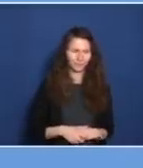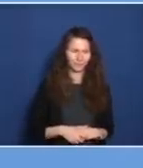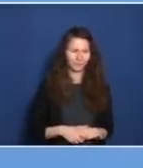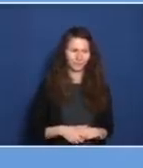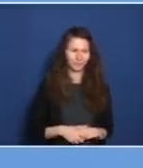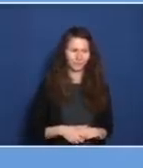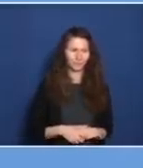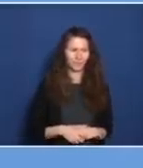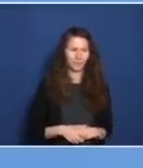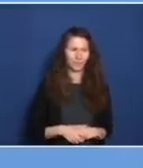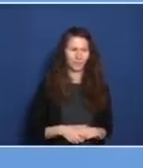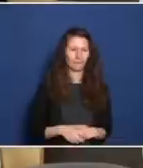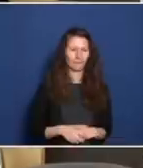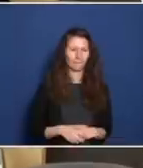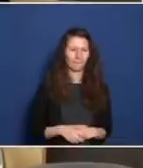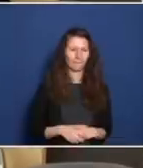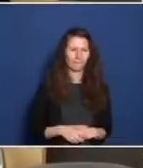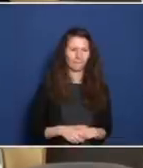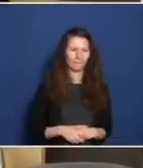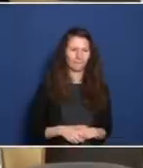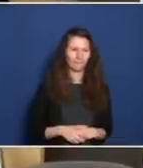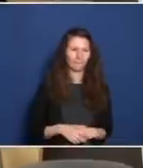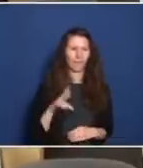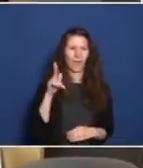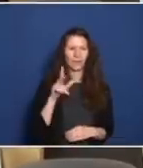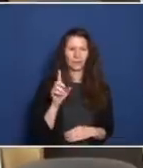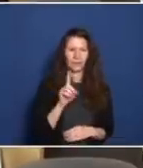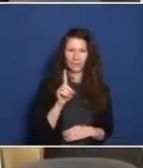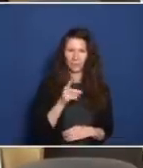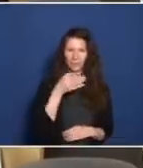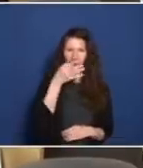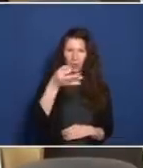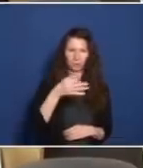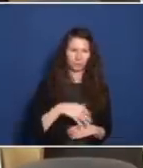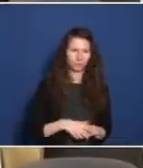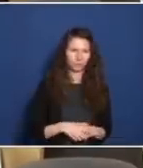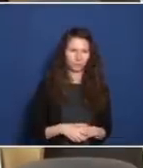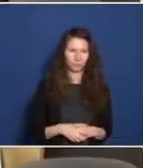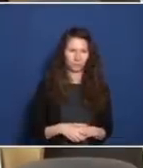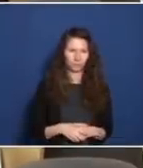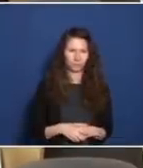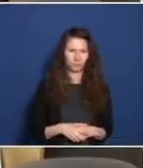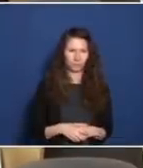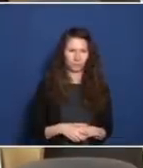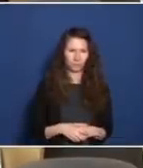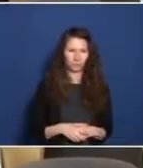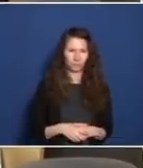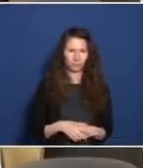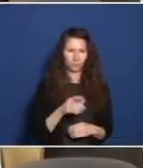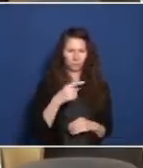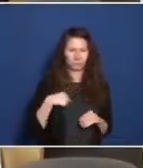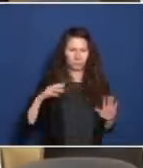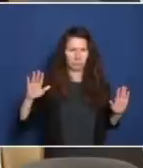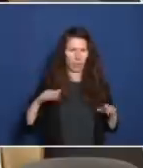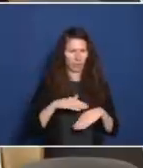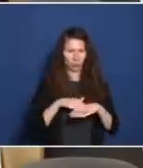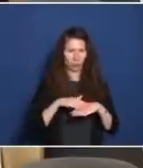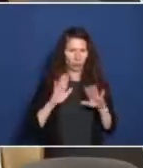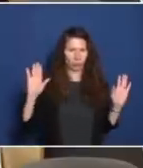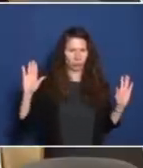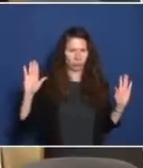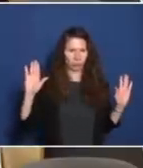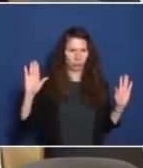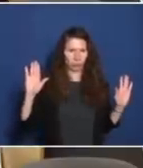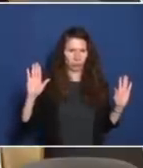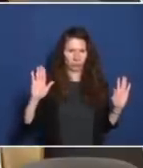Meine Frage richtet sich an Sie, Herr Lädchen. Und zwar geht es um den offenen Brief einiger... Ich bin